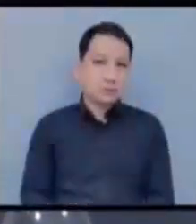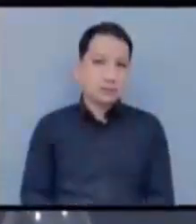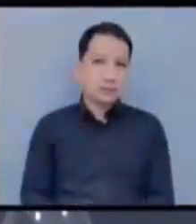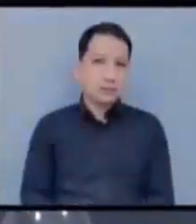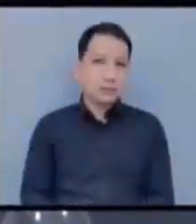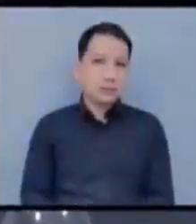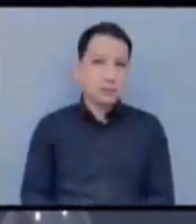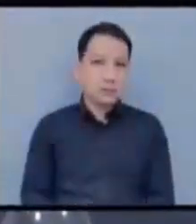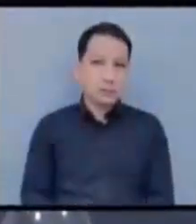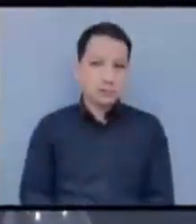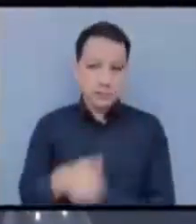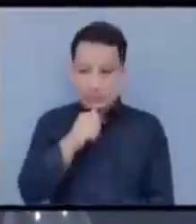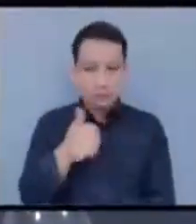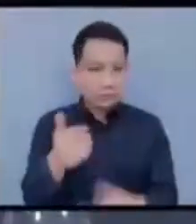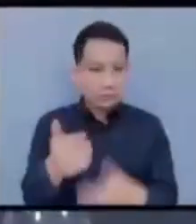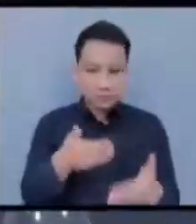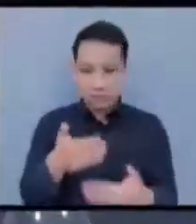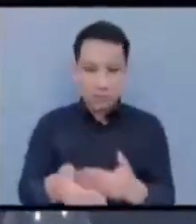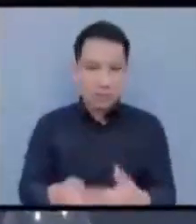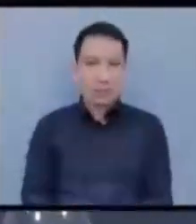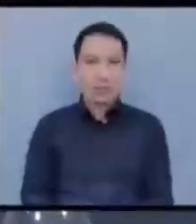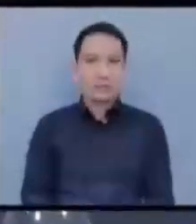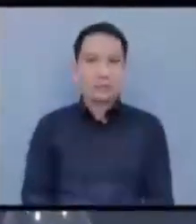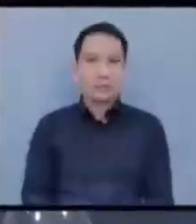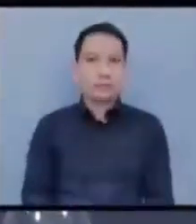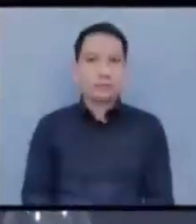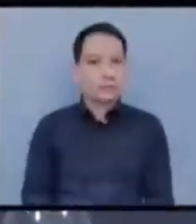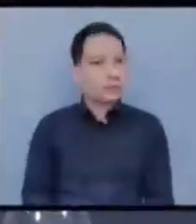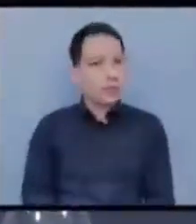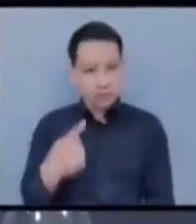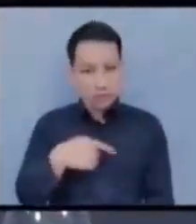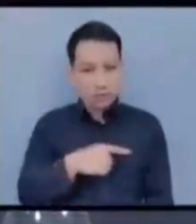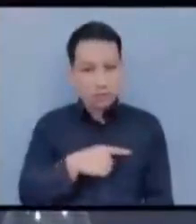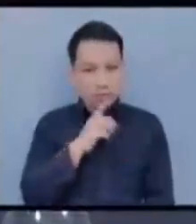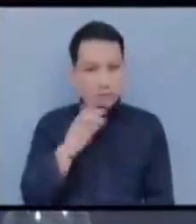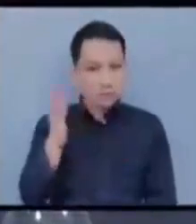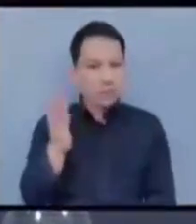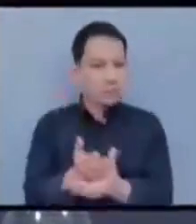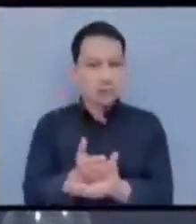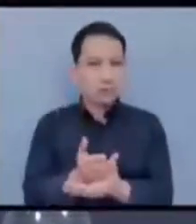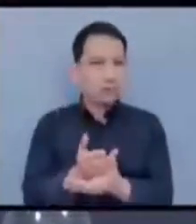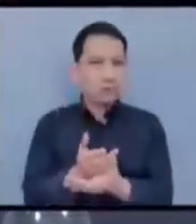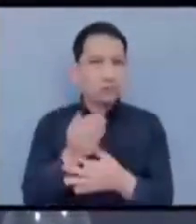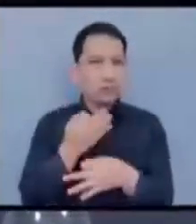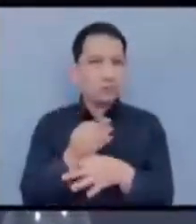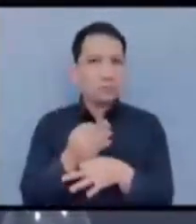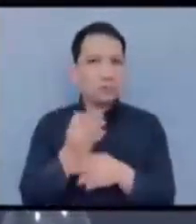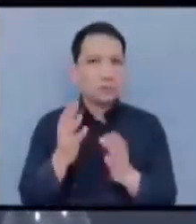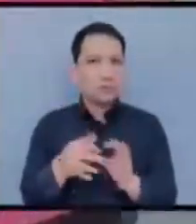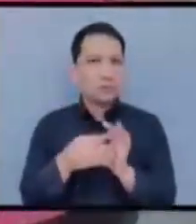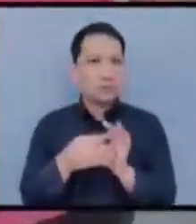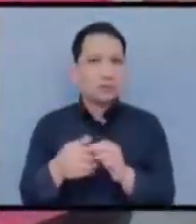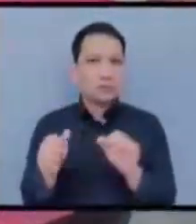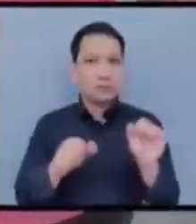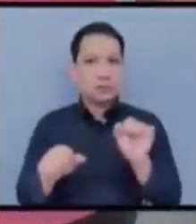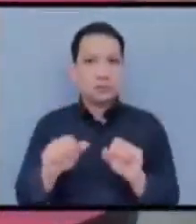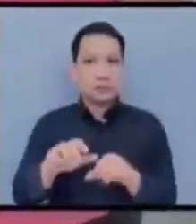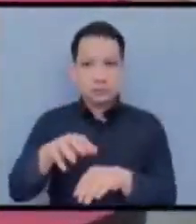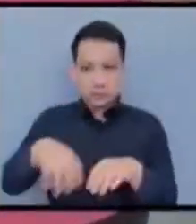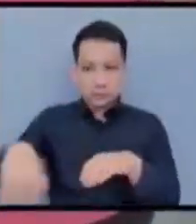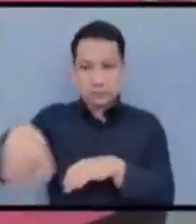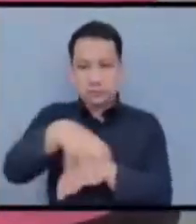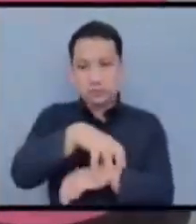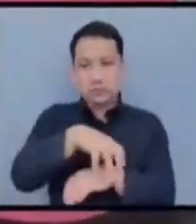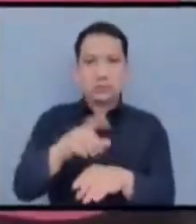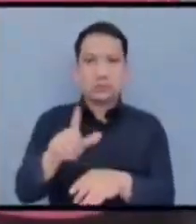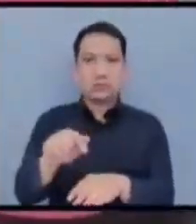are committed to fully eradicate tong fixing activities within, around LTO offices. Tiniyak din